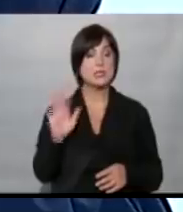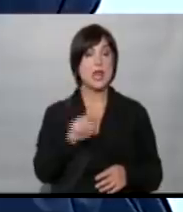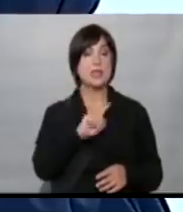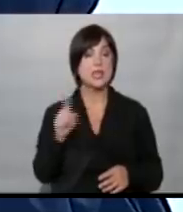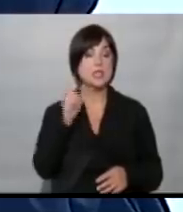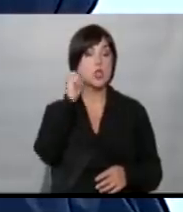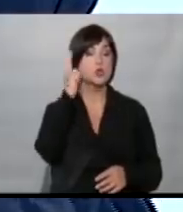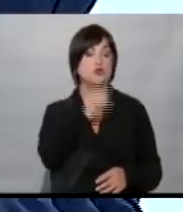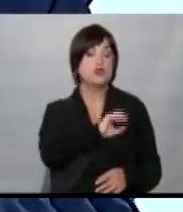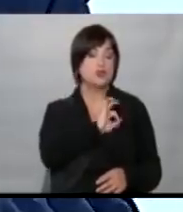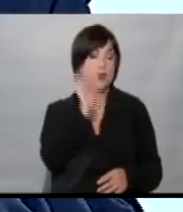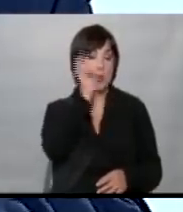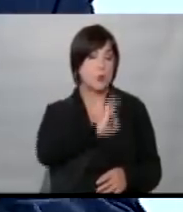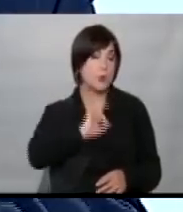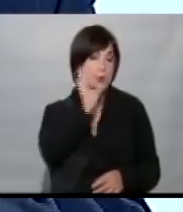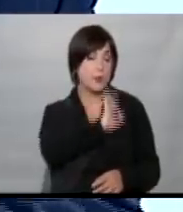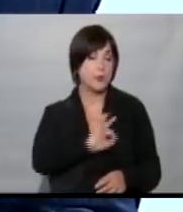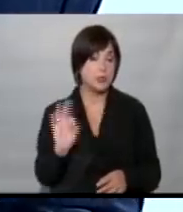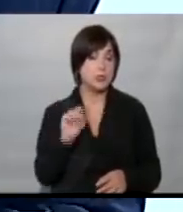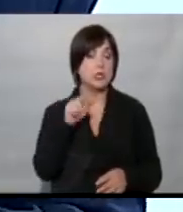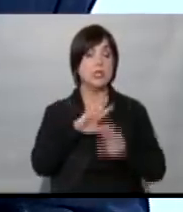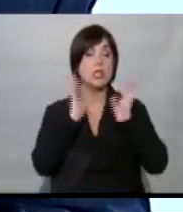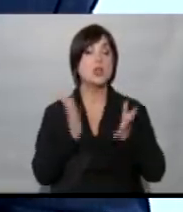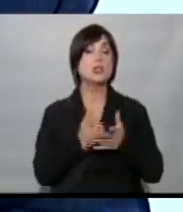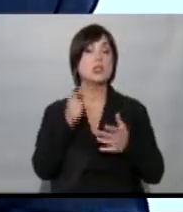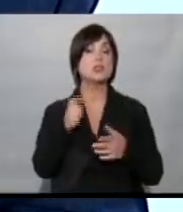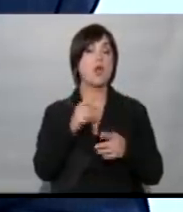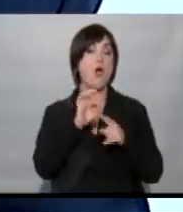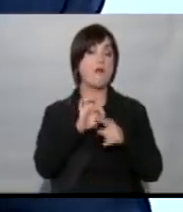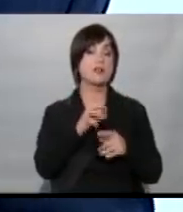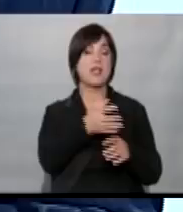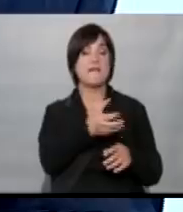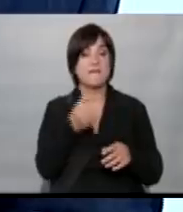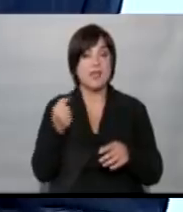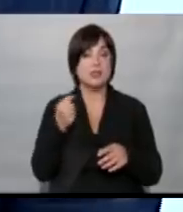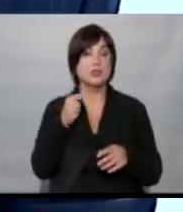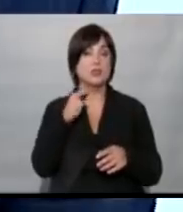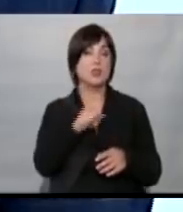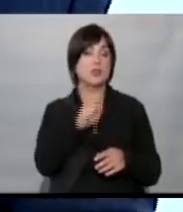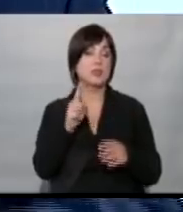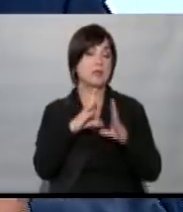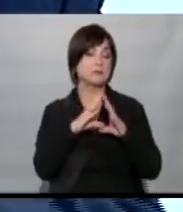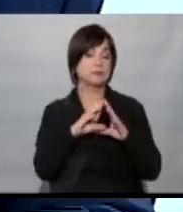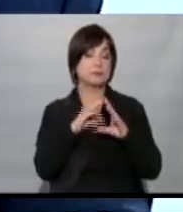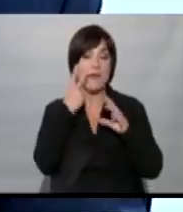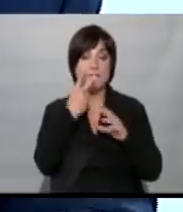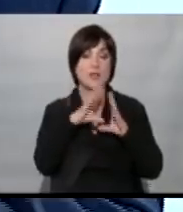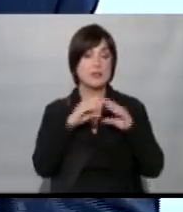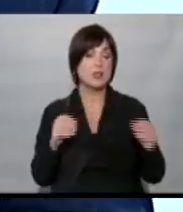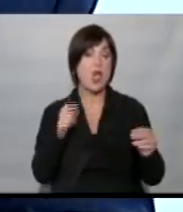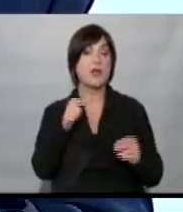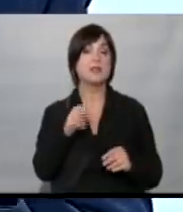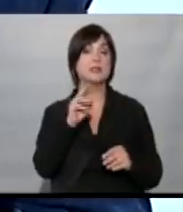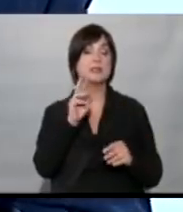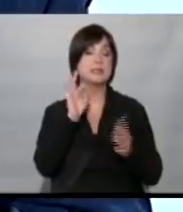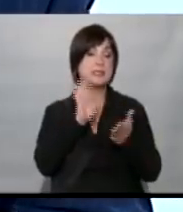се случи ништо. Се затоа што конците цело време се влечат од негде невидливо, а целта е, значи,